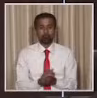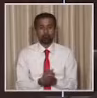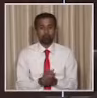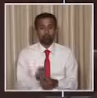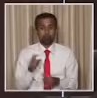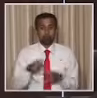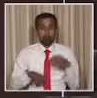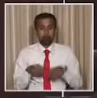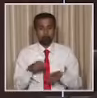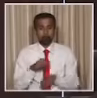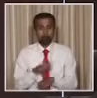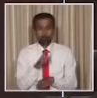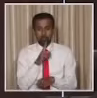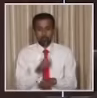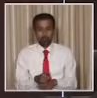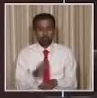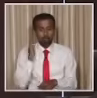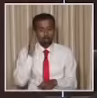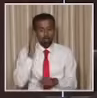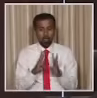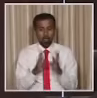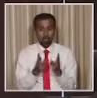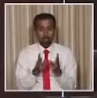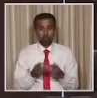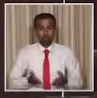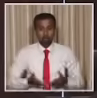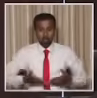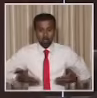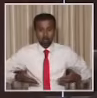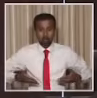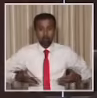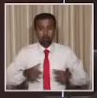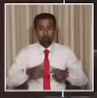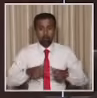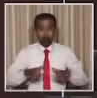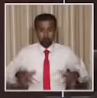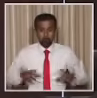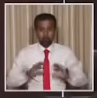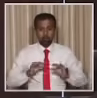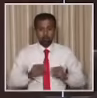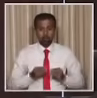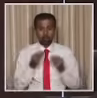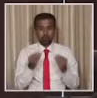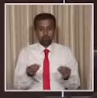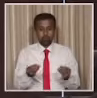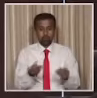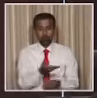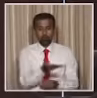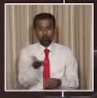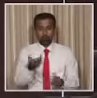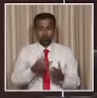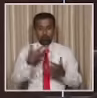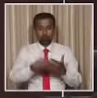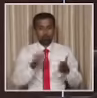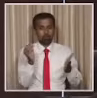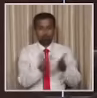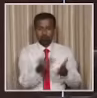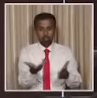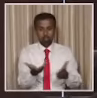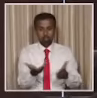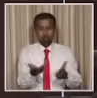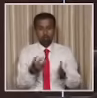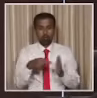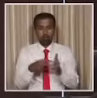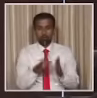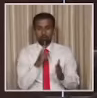මෙතුමා මැතිවරණ වෙලාවේ කිව්වා අර කාන්තාවන්ට යටැඳු ෆෑට්ස් ටික ලබා දෙන කටයුතු ඒවත් දැන් ඔබතුමාලගේ වාර්තාවලට ඇවිල්ලා නැද්ද ඔබතුමාලගේ